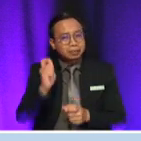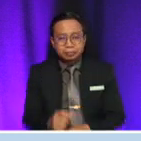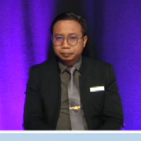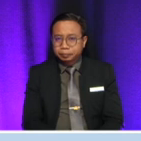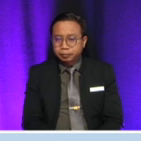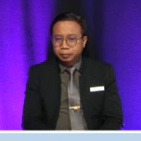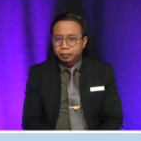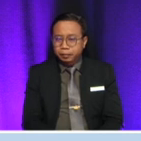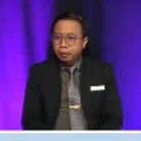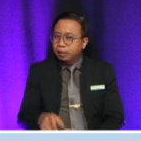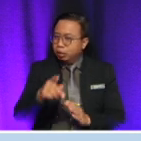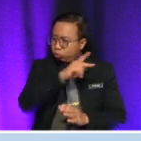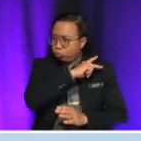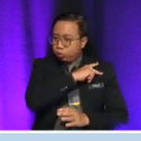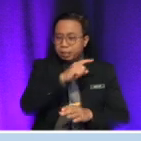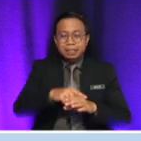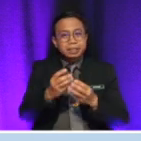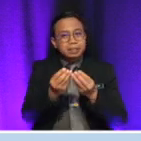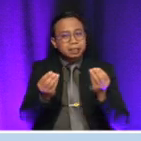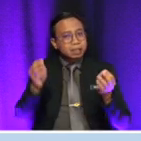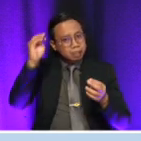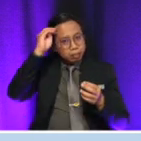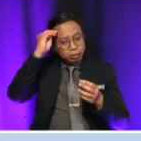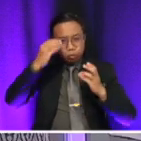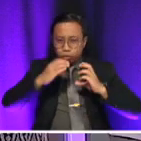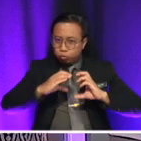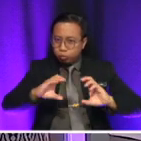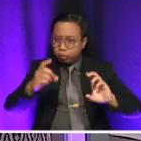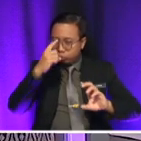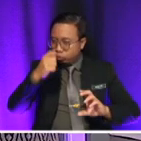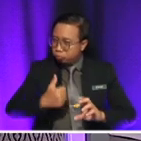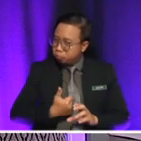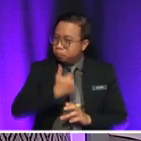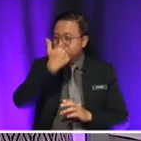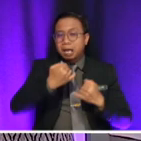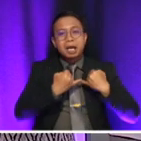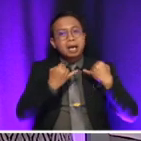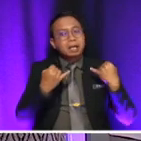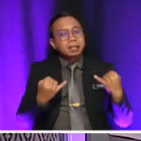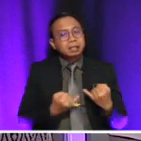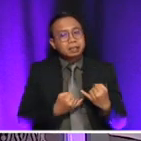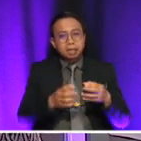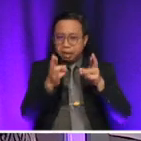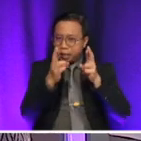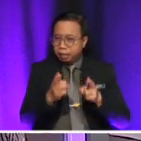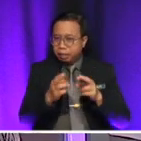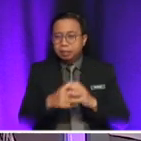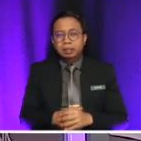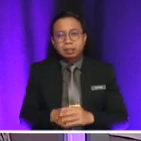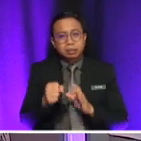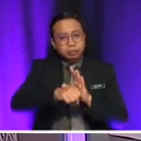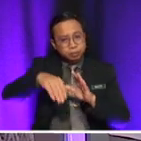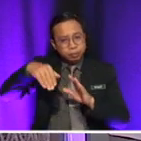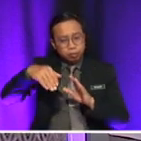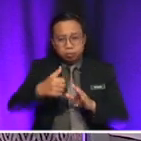dan pemimpin-pemimpin di Tanah Melayu cube untuk memenangi hati rakyat dan sebelum nak menangi